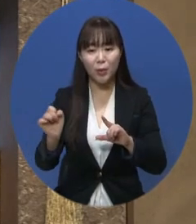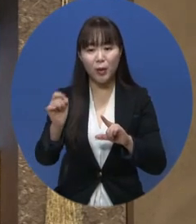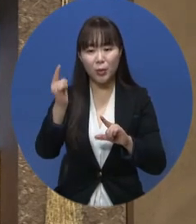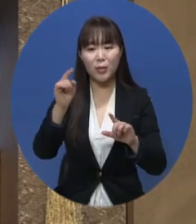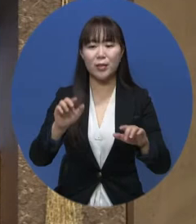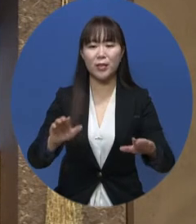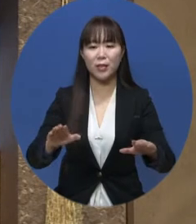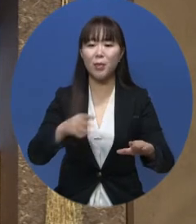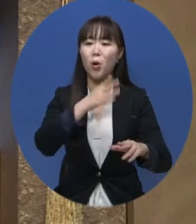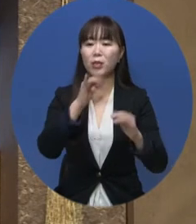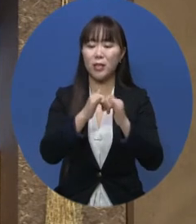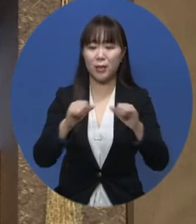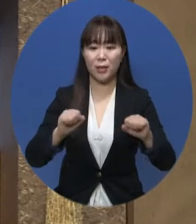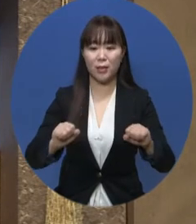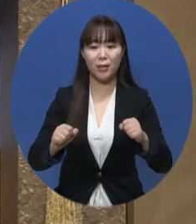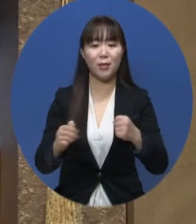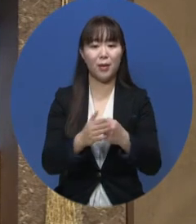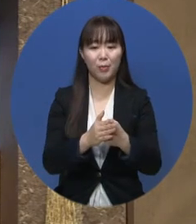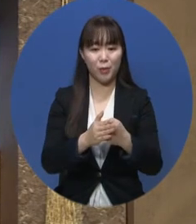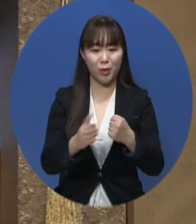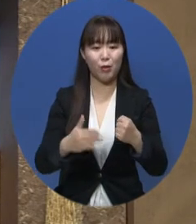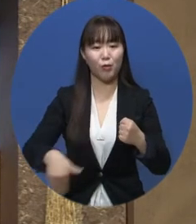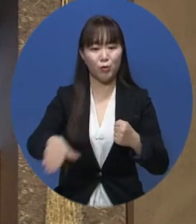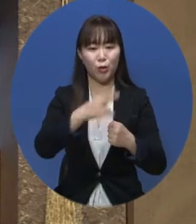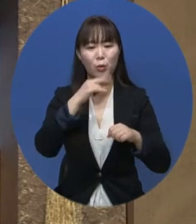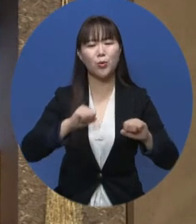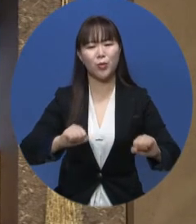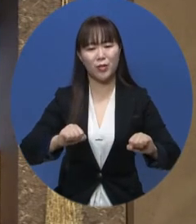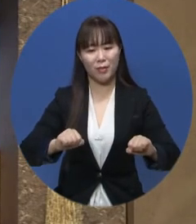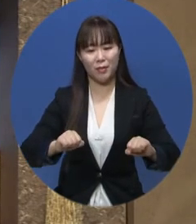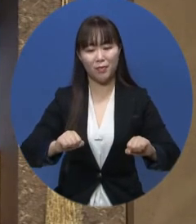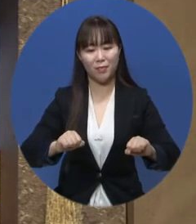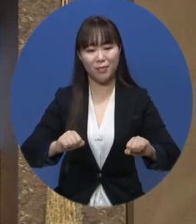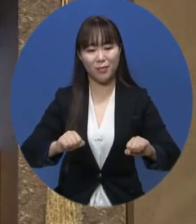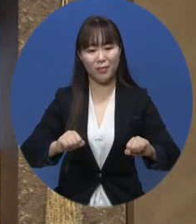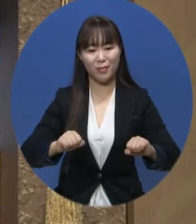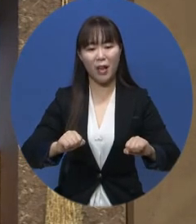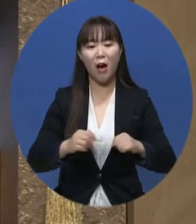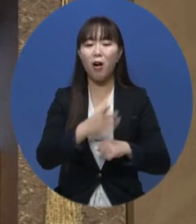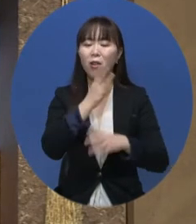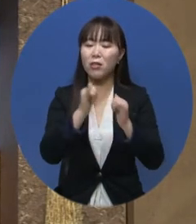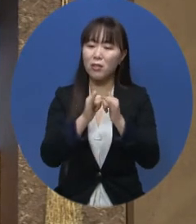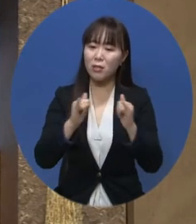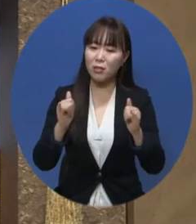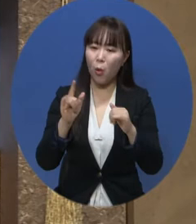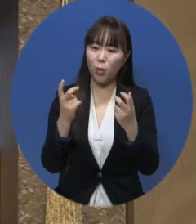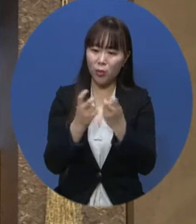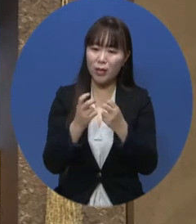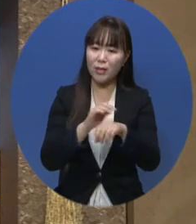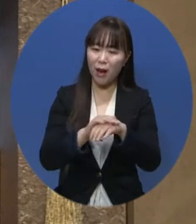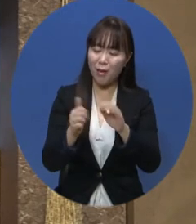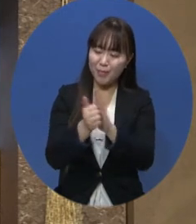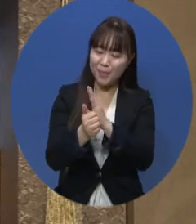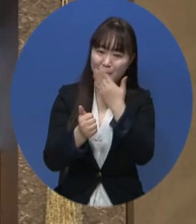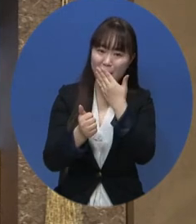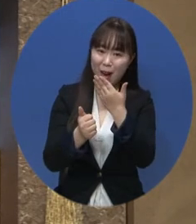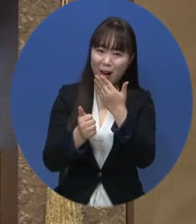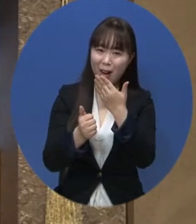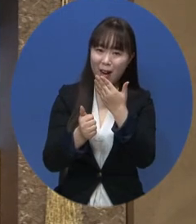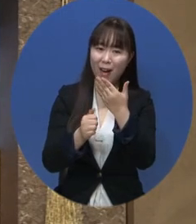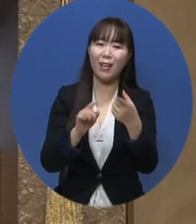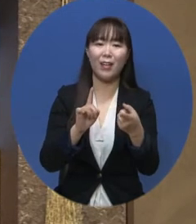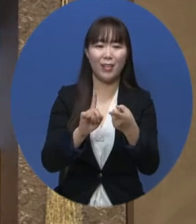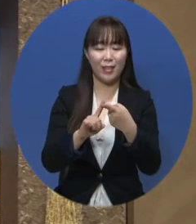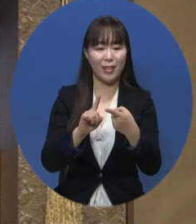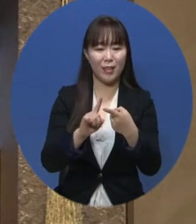지금 현재 어르신들이 계셨기 때문에 저희도 존재하는 거잖아요. 맞습니다. 그래서 이 어르신들을 어떻게 하면 더 잘 모실 수 있나